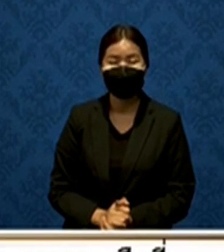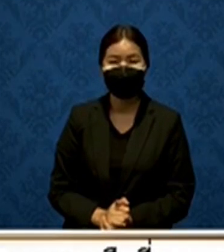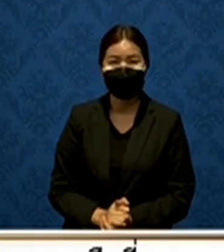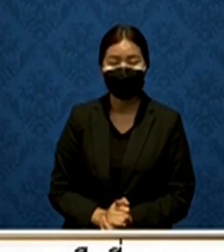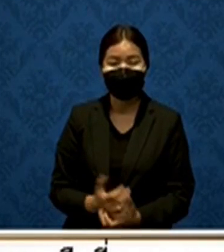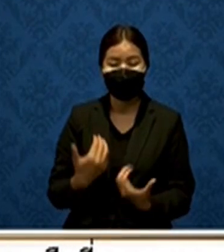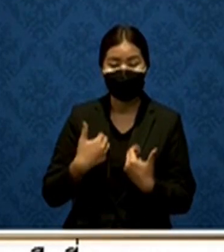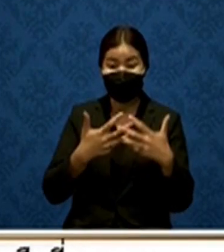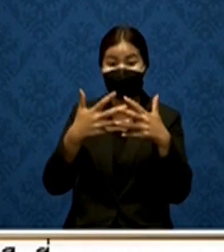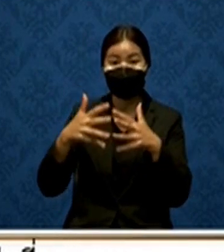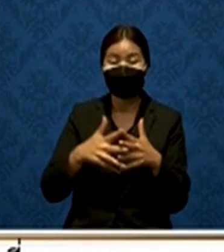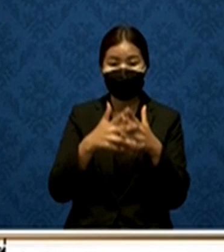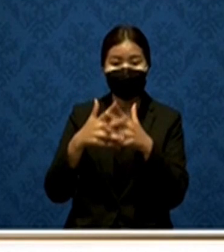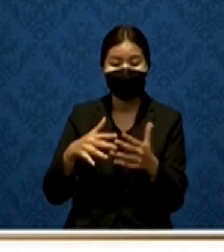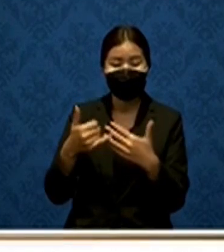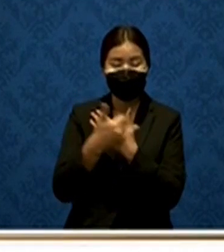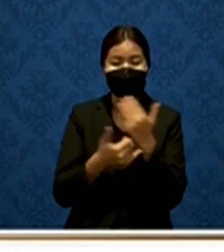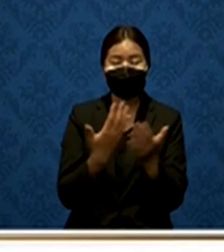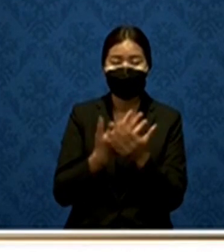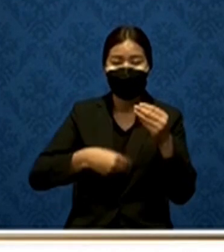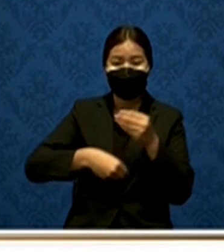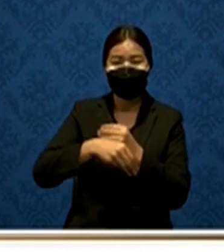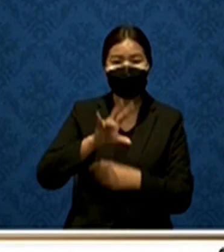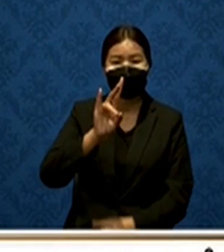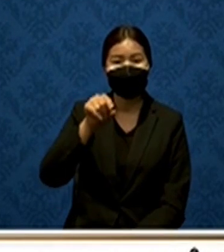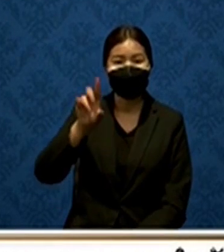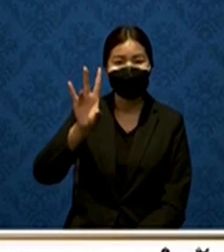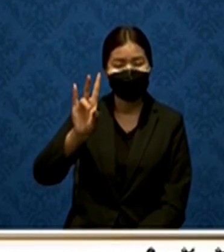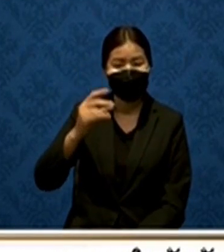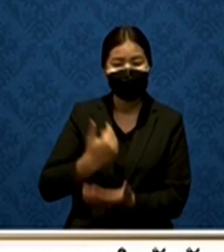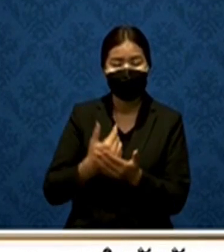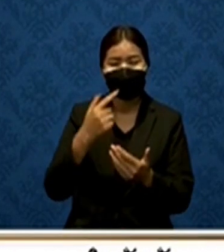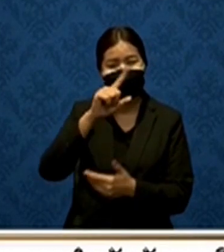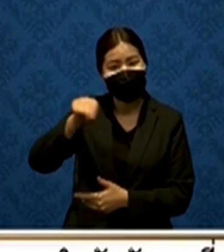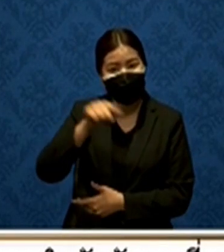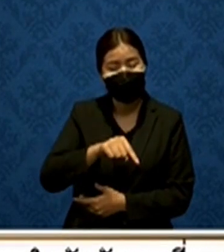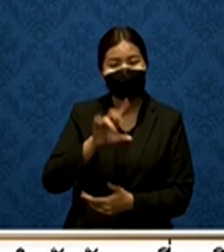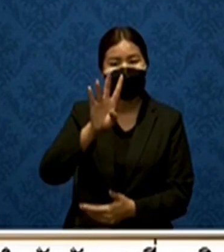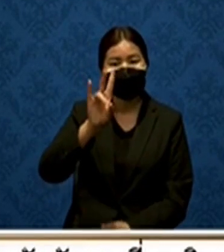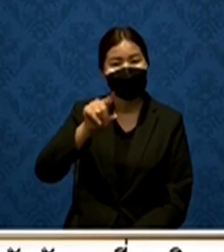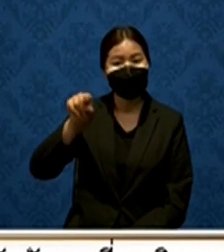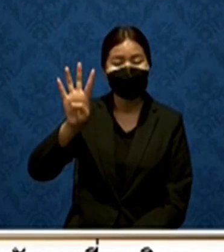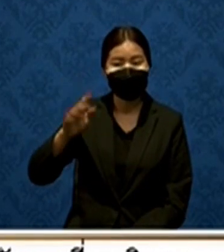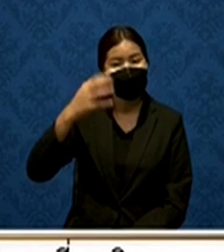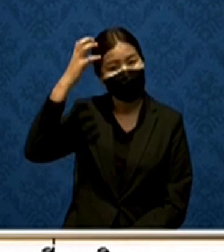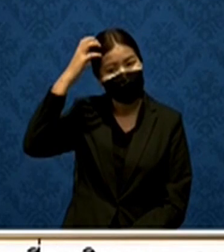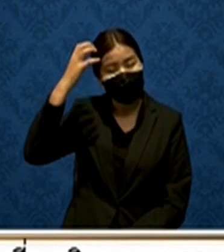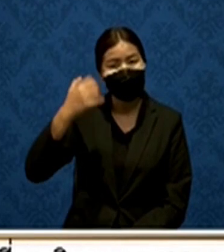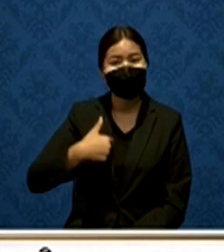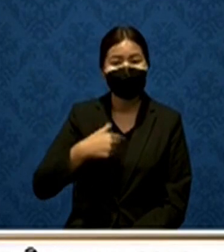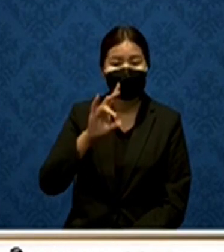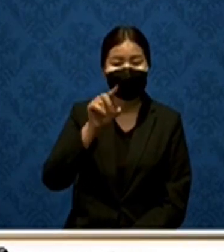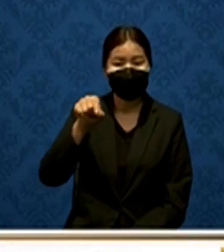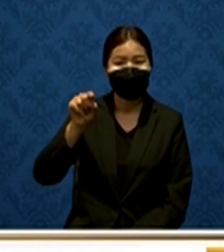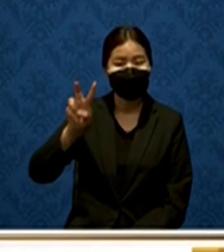วก็สารัดเมรกา 7.7 อียิบ 7.5 อังกฤษ 7.4 ลาว 6.2 อินเดีย 6.